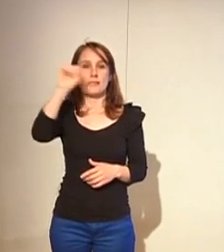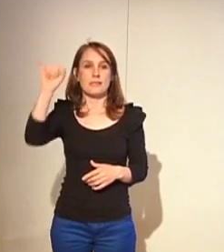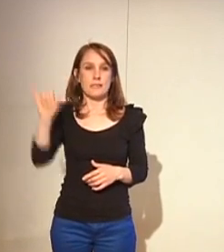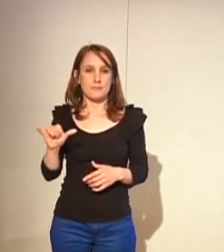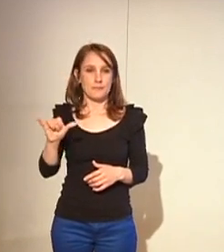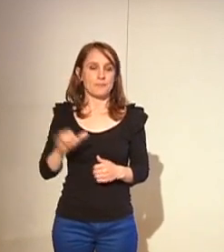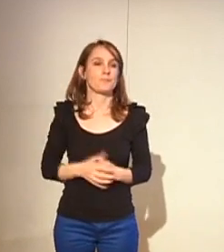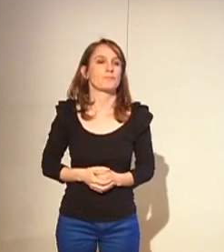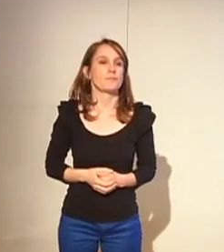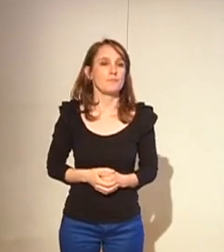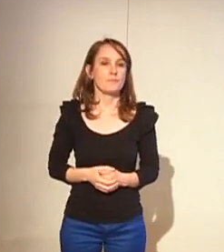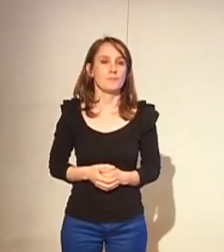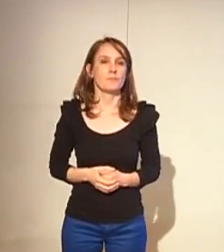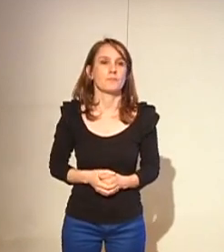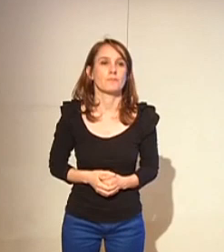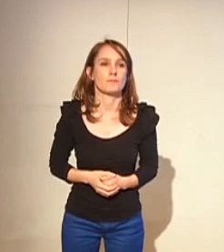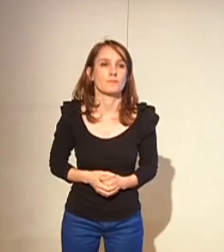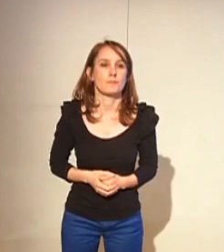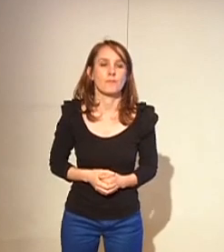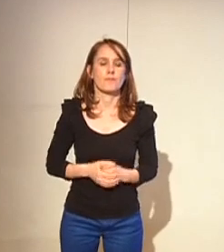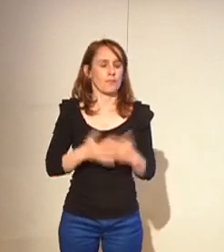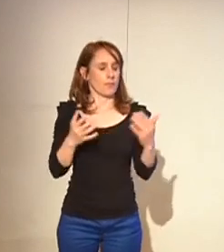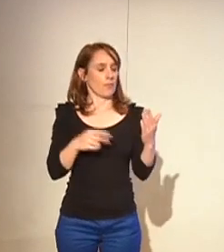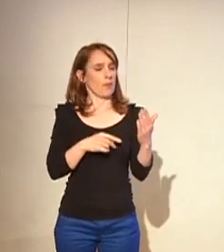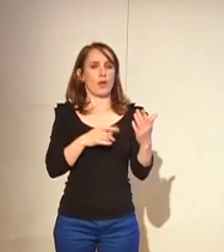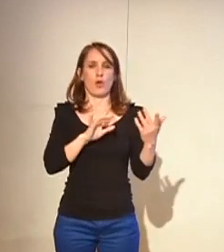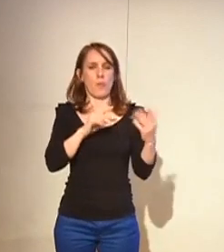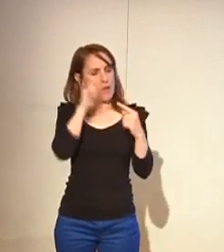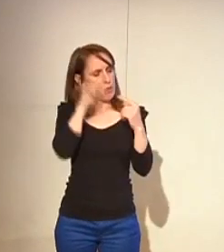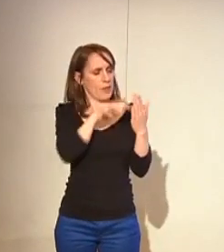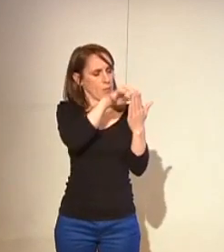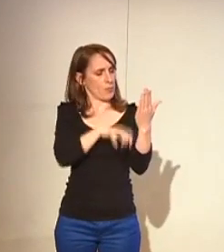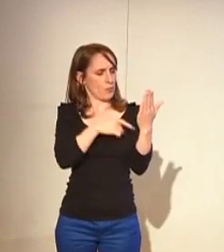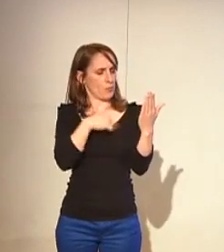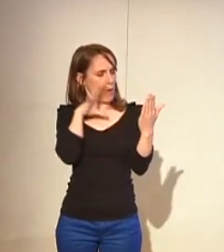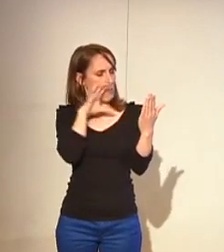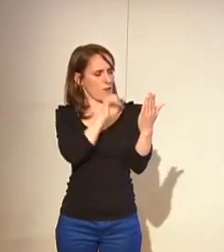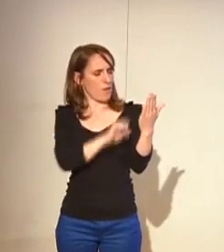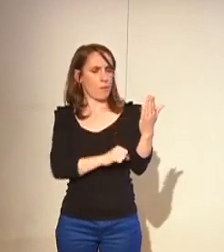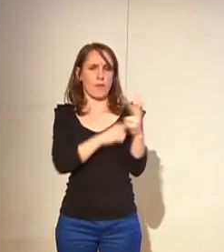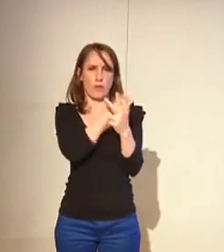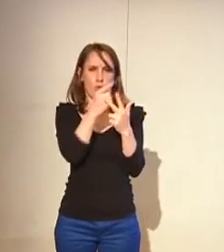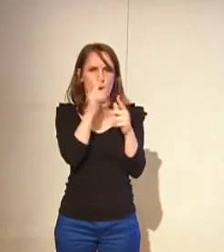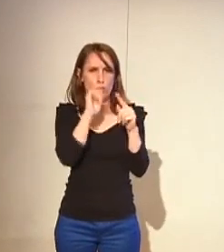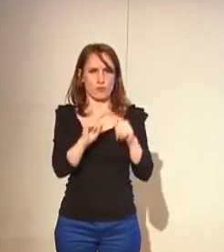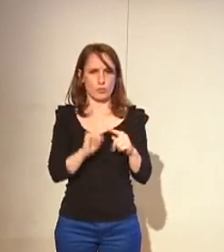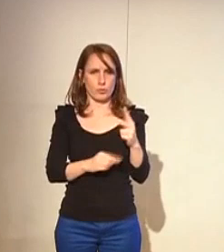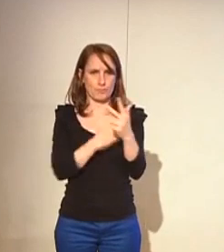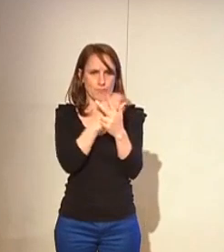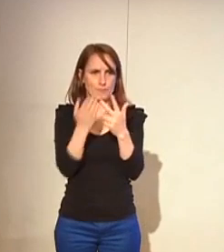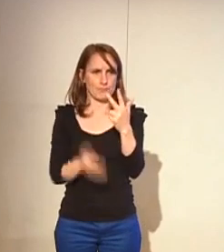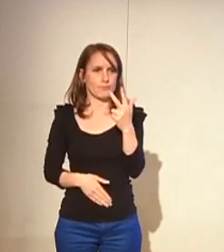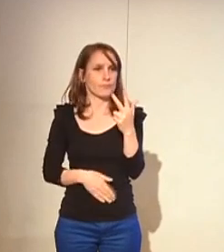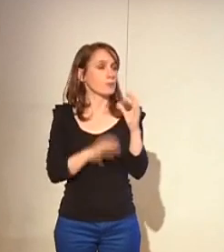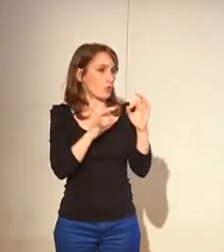plusieurs il y a trois points qui attirent notre attention dans cette délibération ça répondra d'ailleurs partiellement à l'interrogation